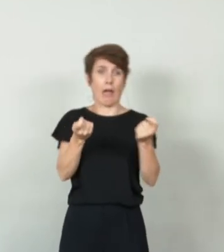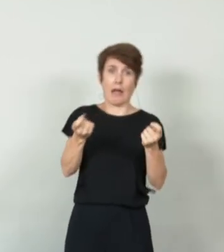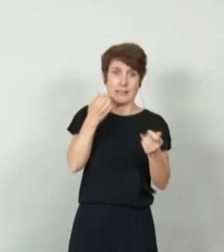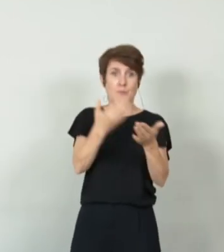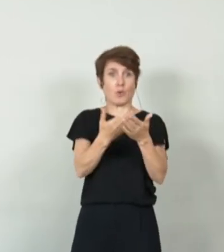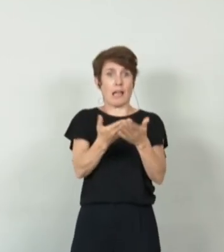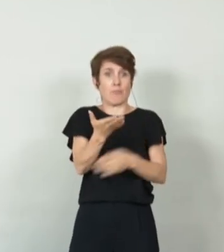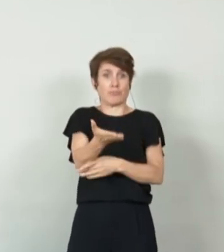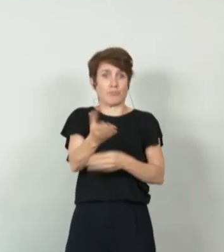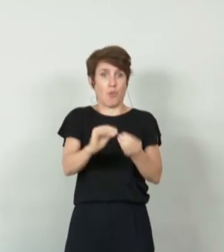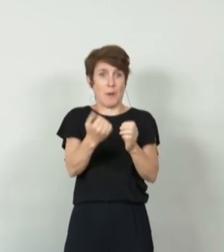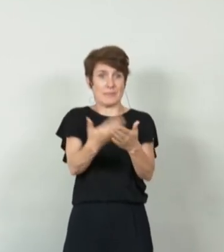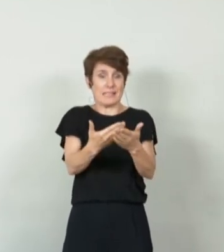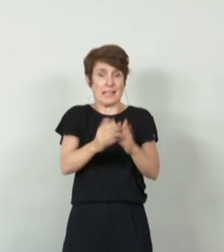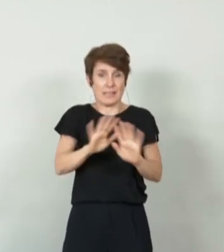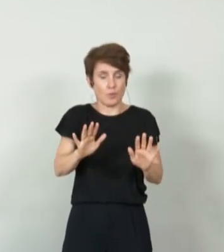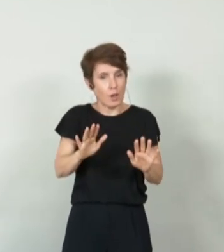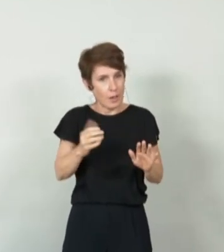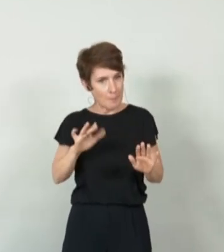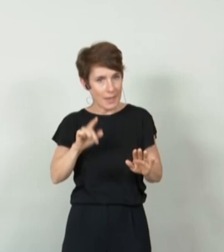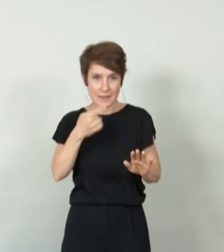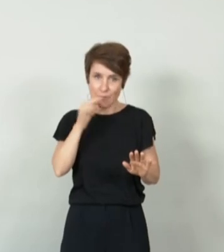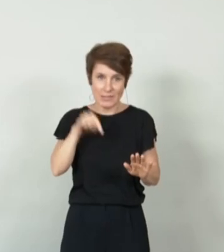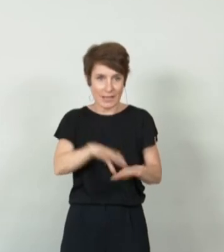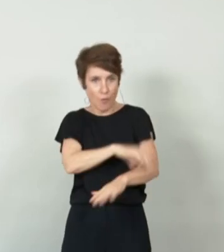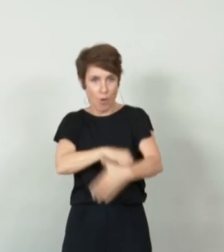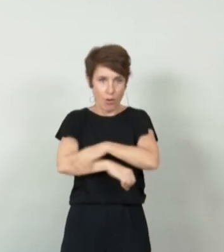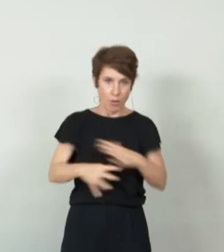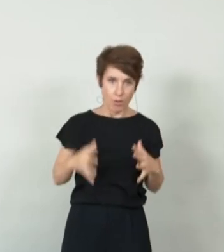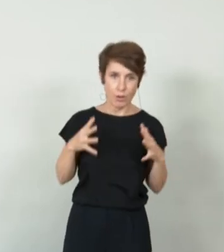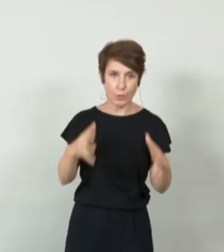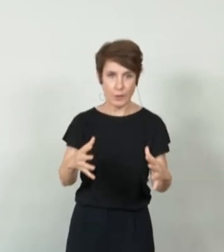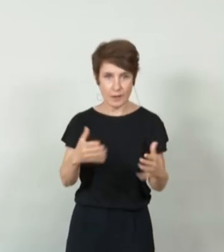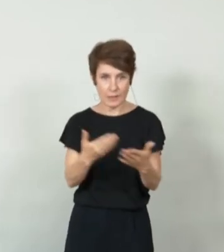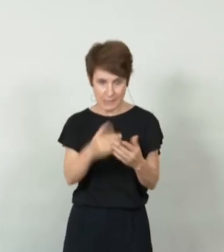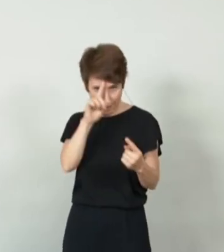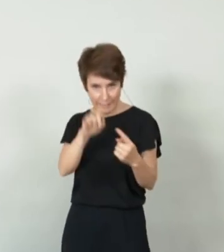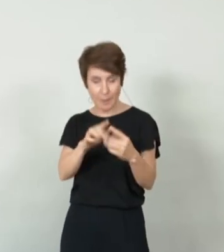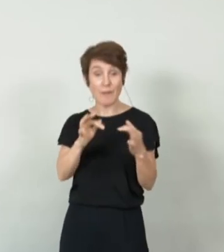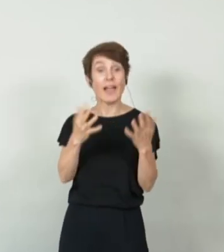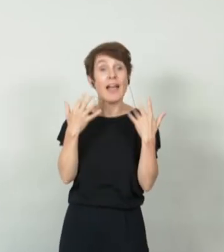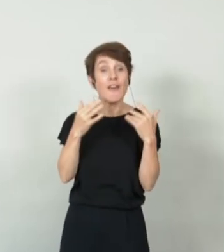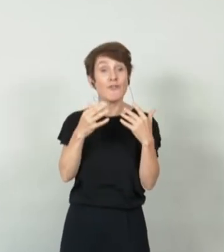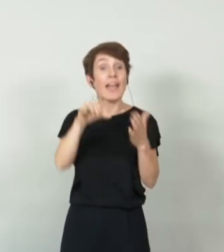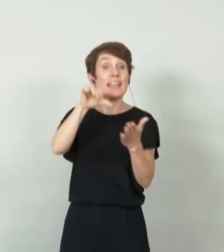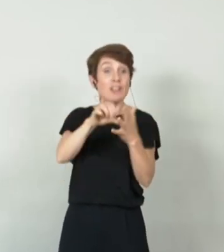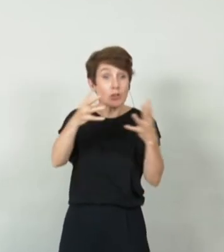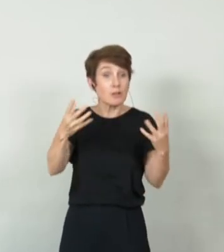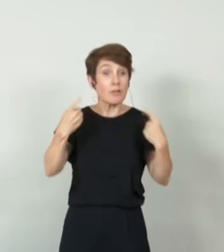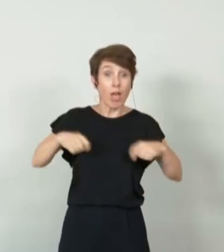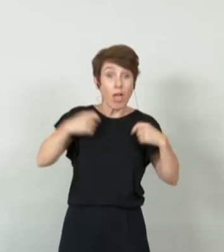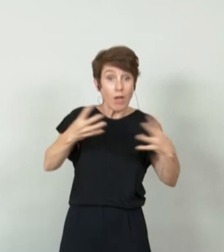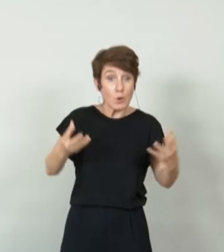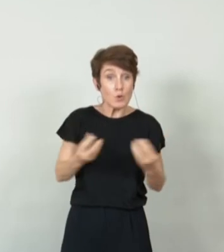mais il faut vraiment s'y atteler à ce problème de frais de rentabilité à cette question très centralité oui et on sait très bien